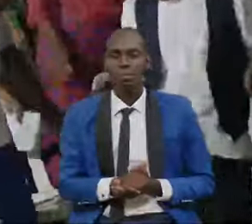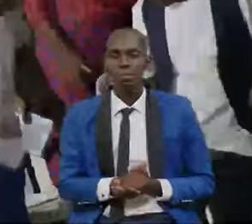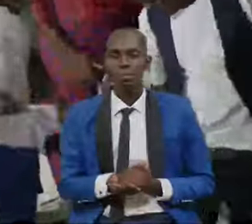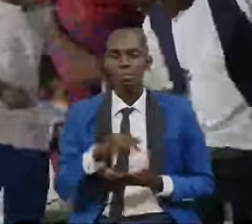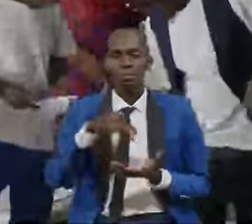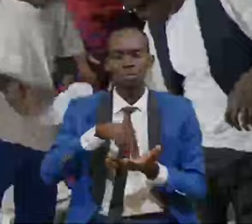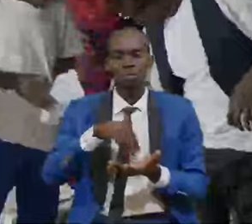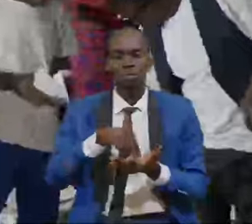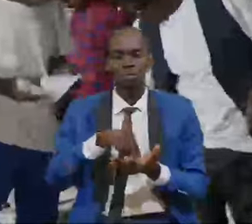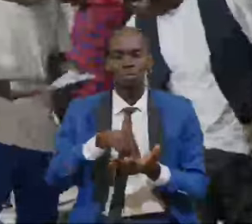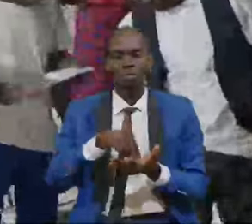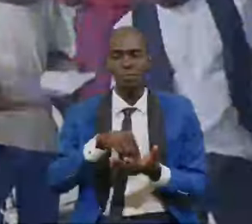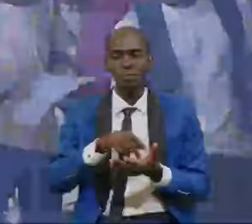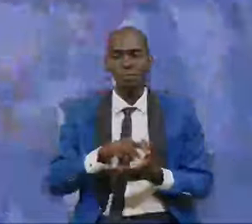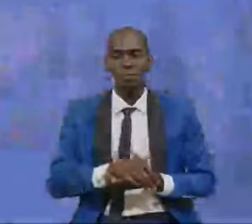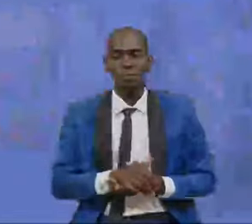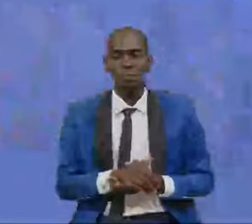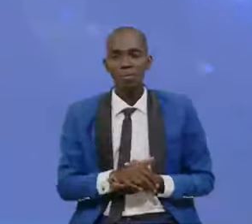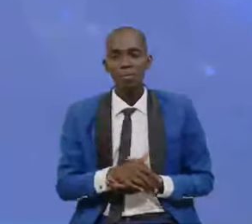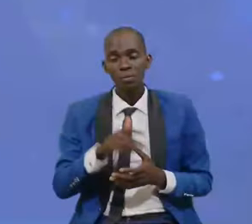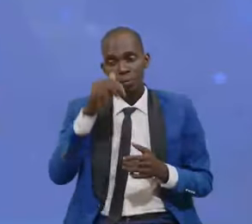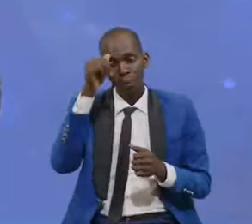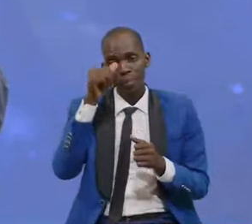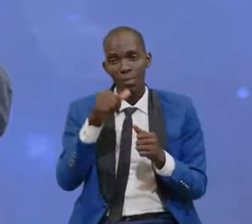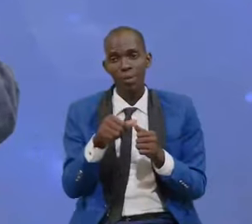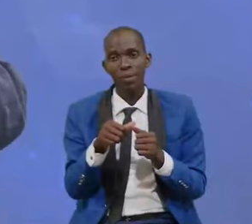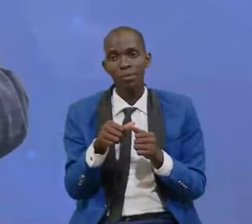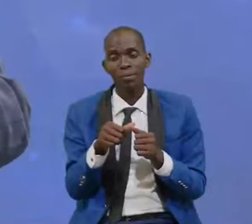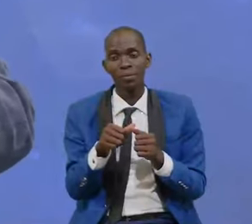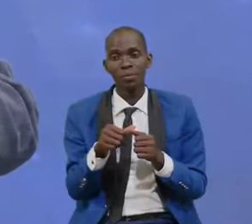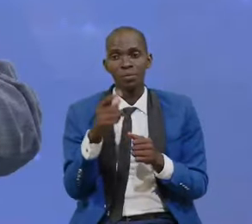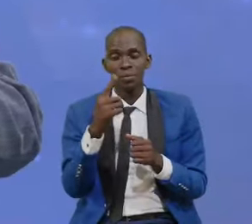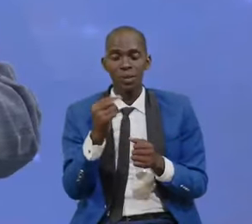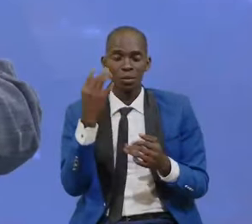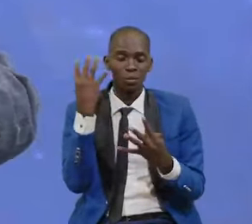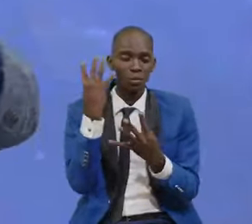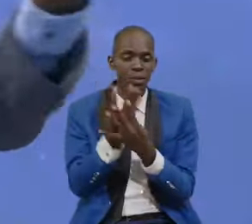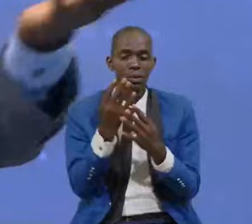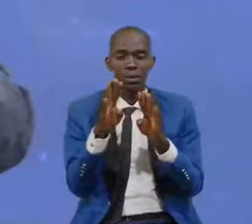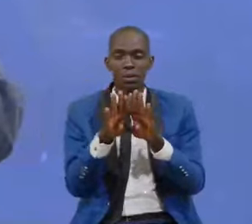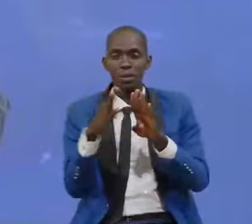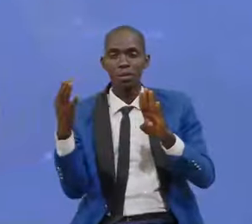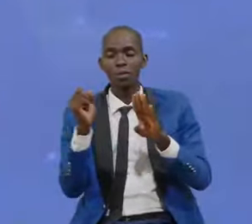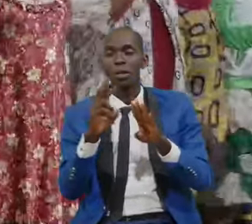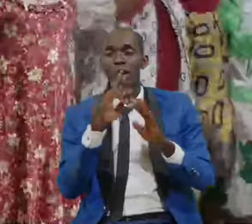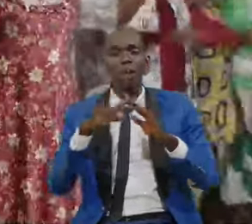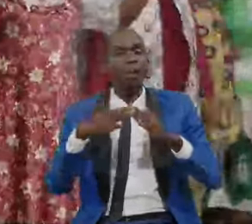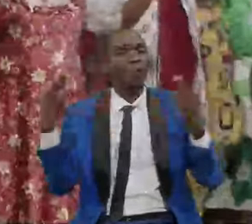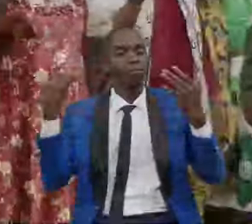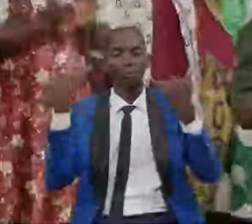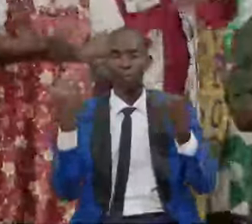Levons-nous pour la prière maintenant. Rappelez-vous, les portes de la prison sont ouvertes